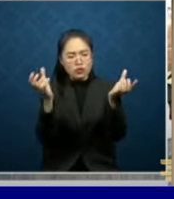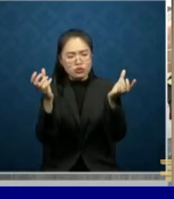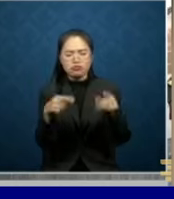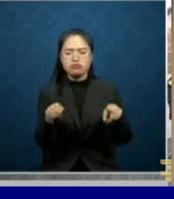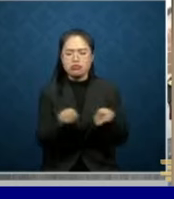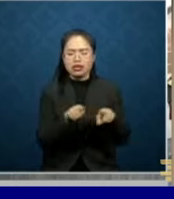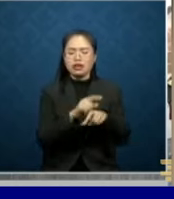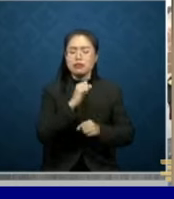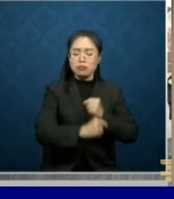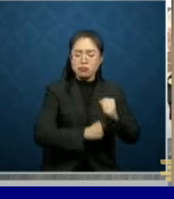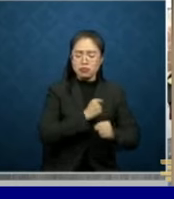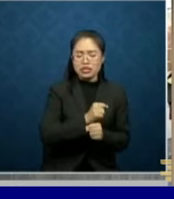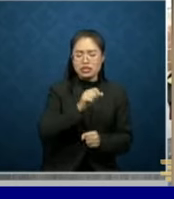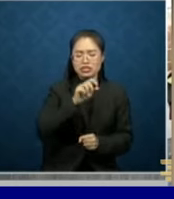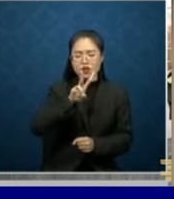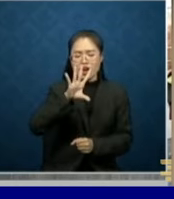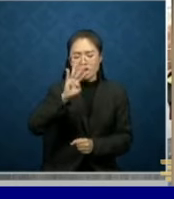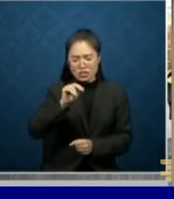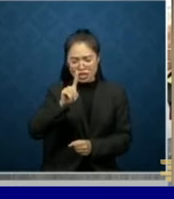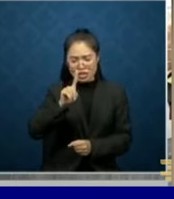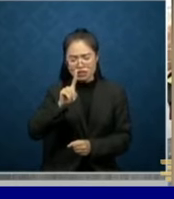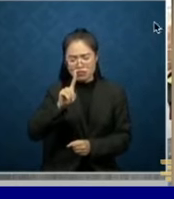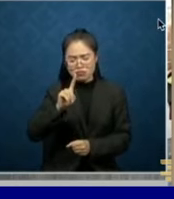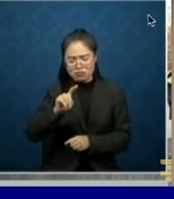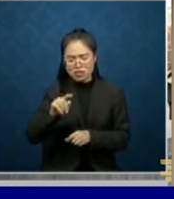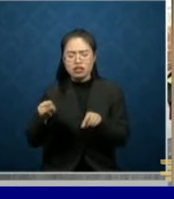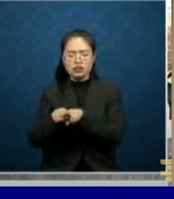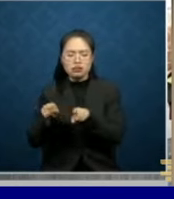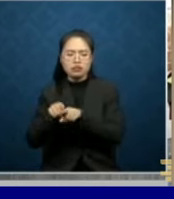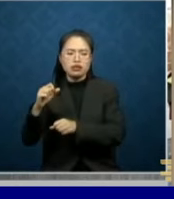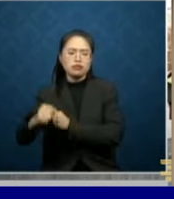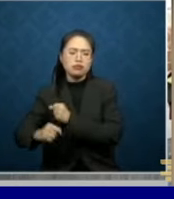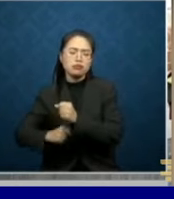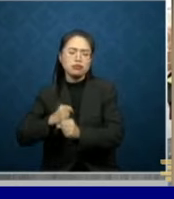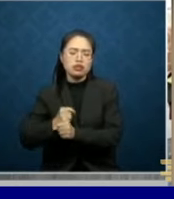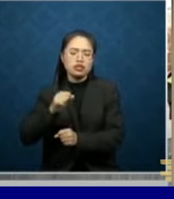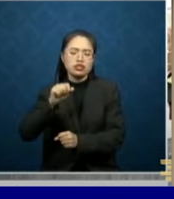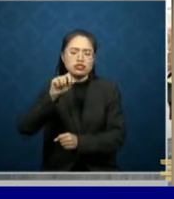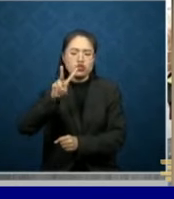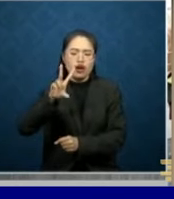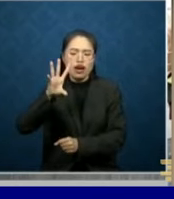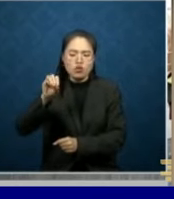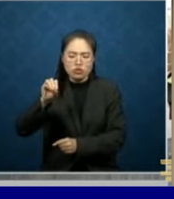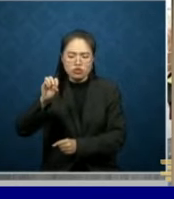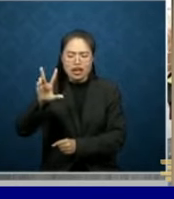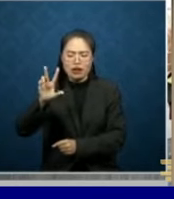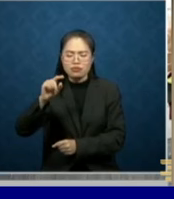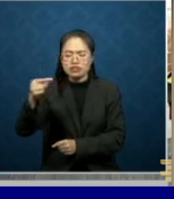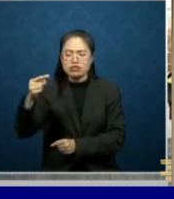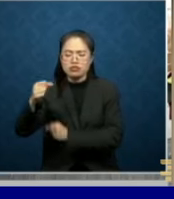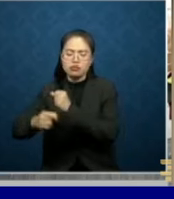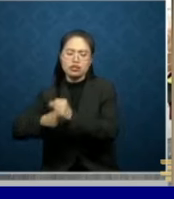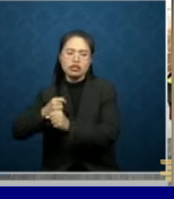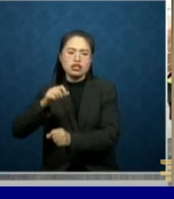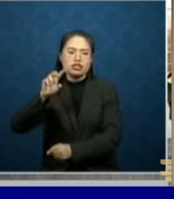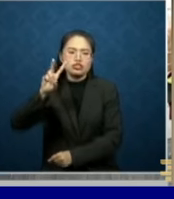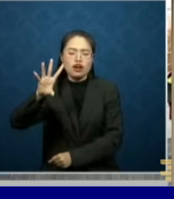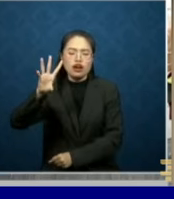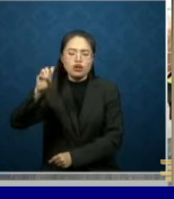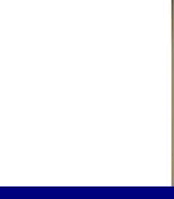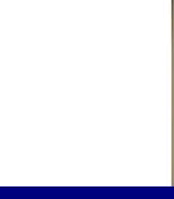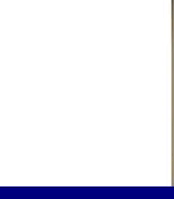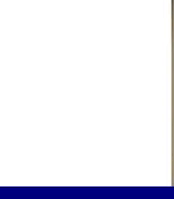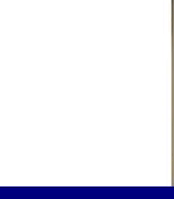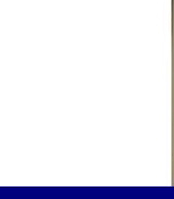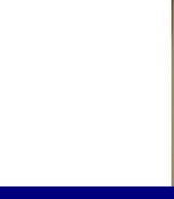มยำกุ้งปี41วิกฤตโควิดปี63ถึง64เขาก็ออกเป็นพระราชกำหนดทั้งนั้นแหละเขาไม่ได้ออกเป็นพระ